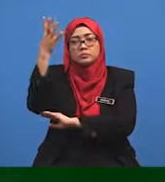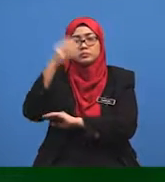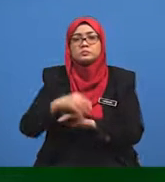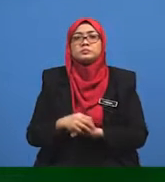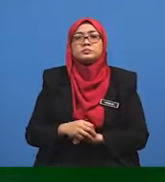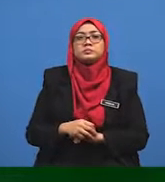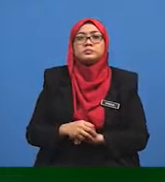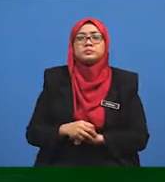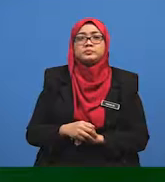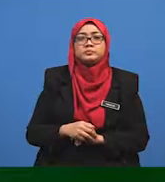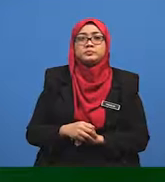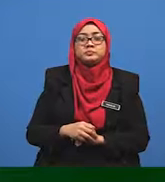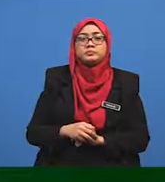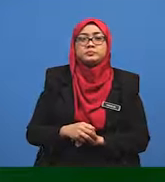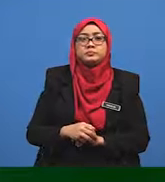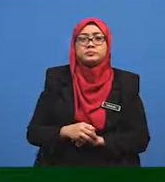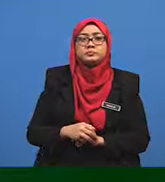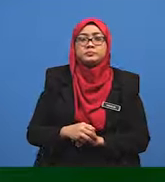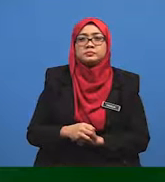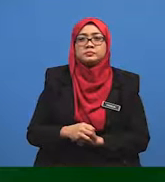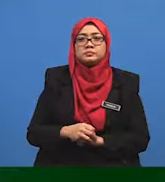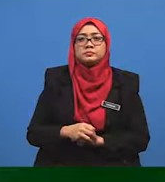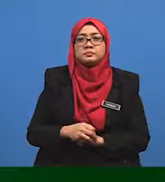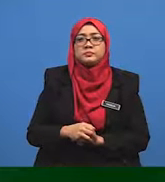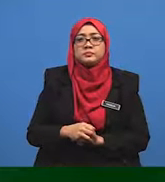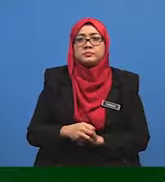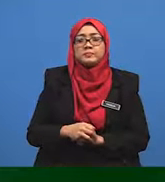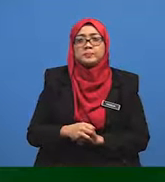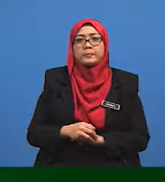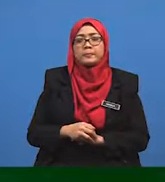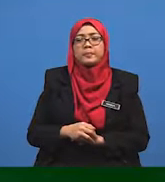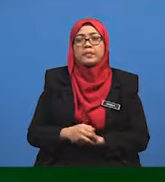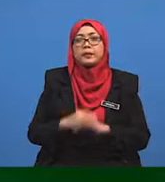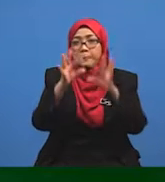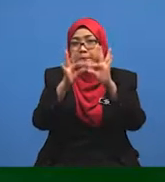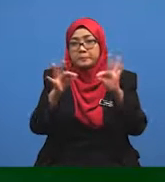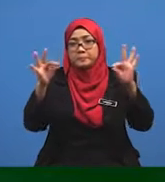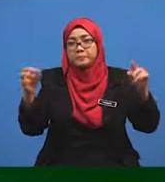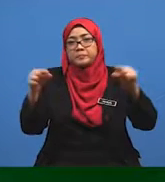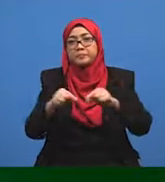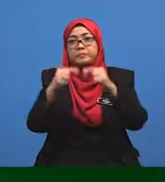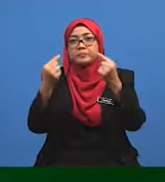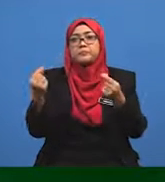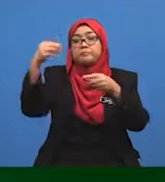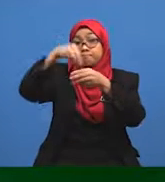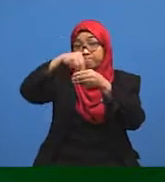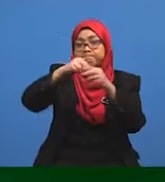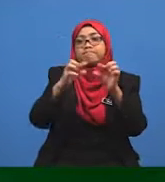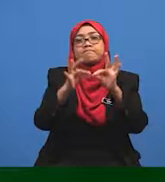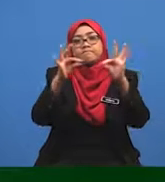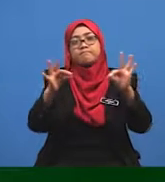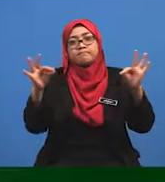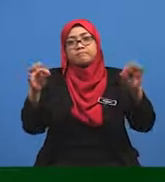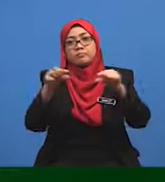anhuma anin Nabi sallallahu alaihi wasallam qal al-jalibu marzuq al-muhtakiru